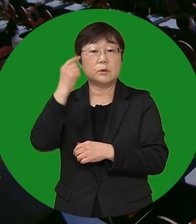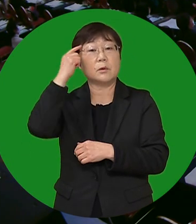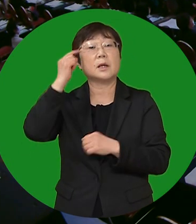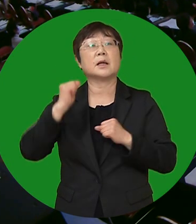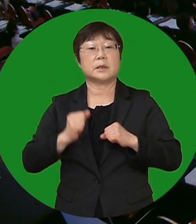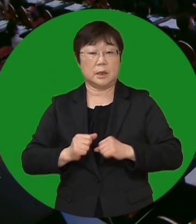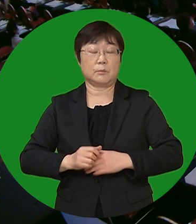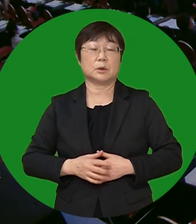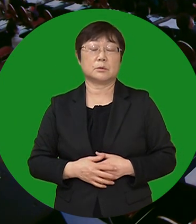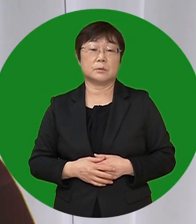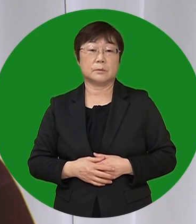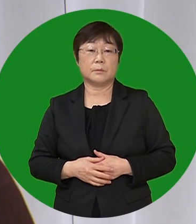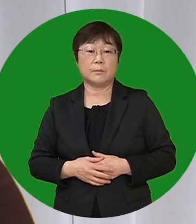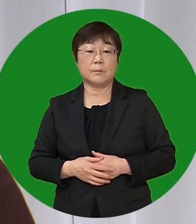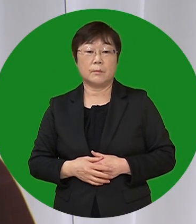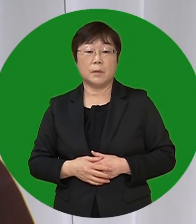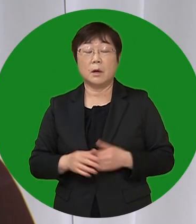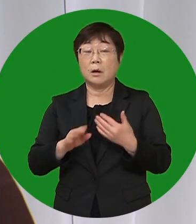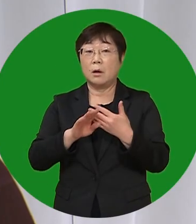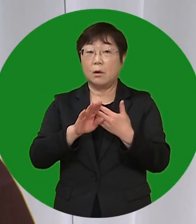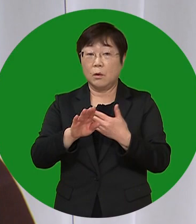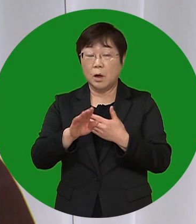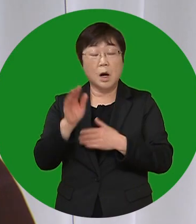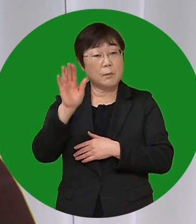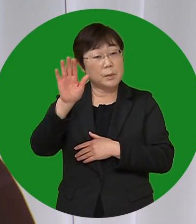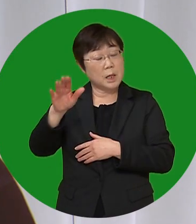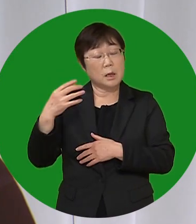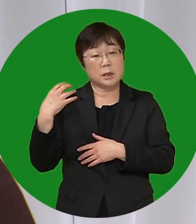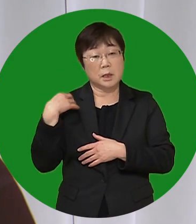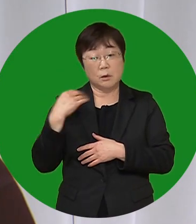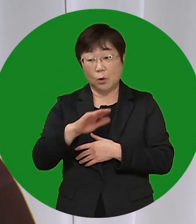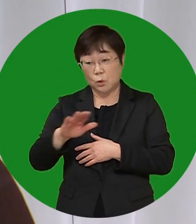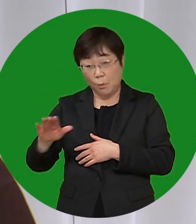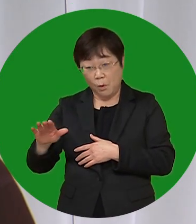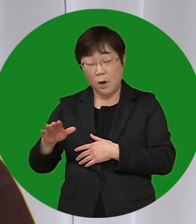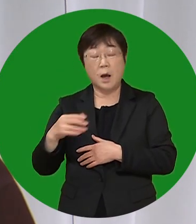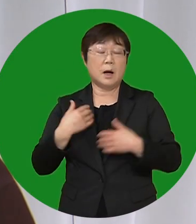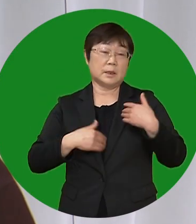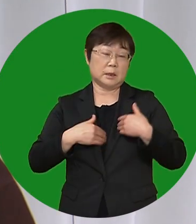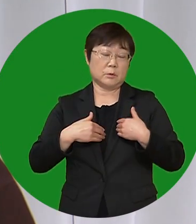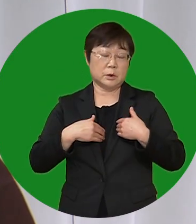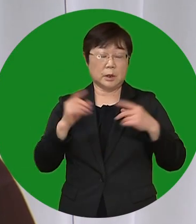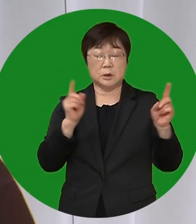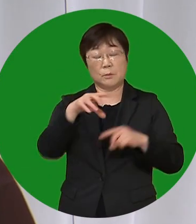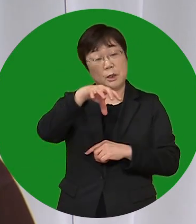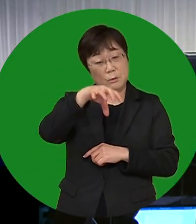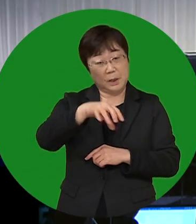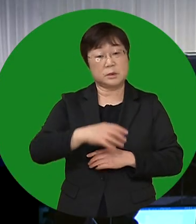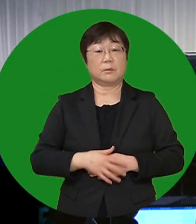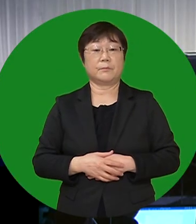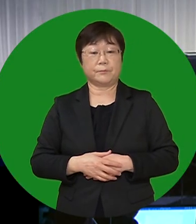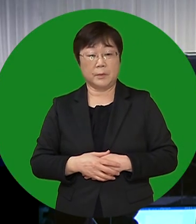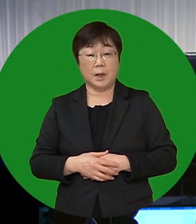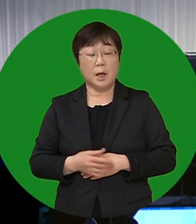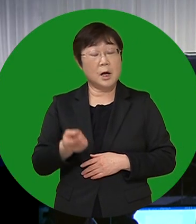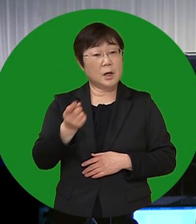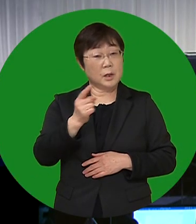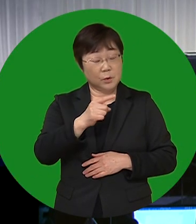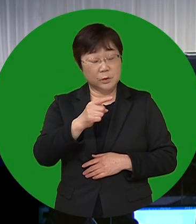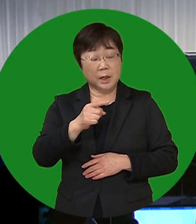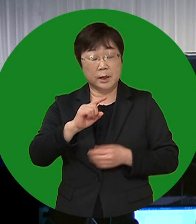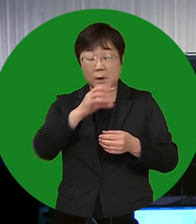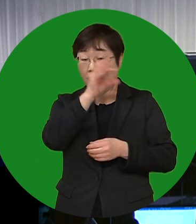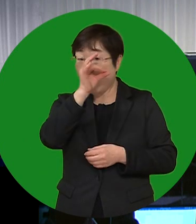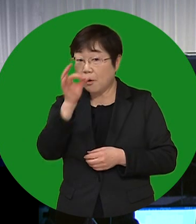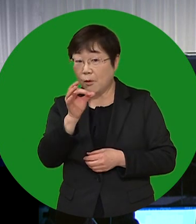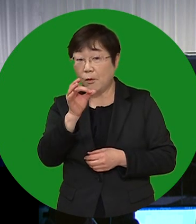ておりますその他未来を担う子どもたちが楽しく遊べるキッズスペース形はですね徳島県の